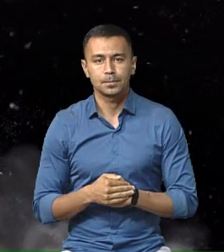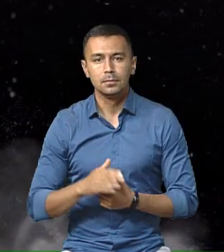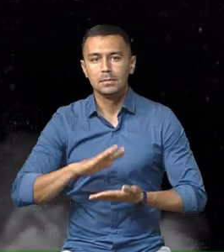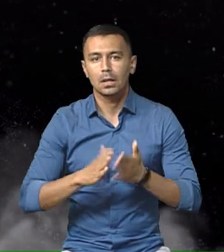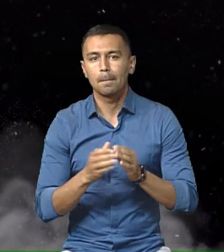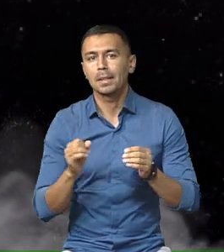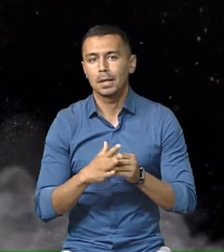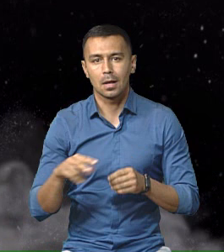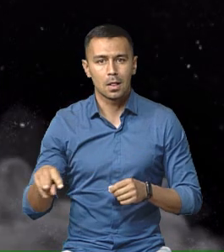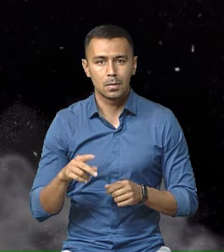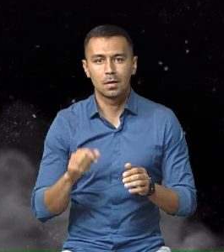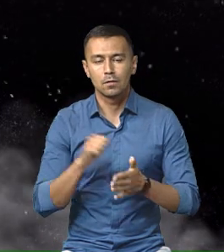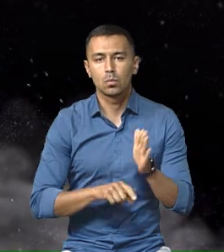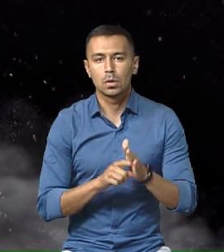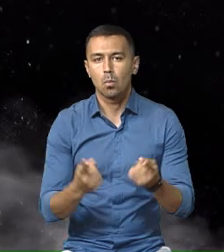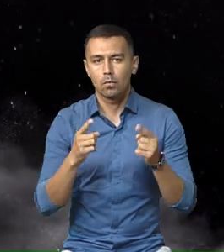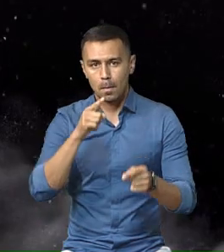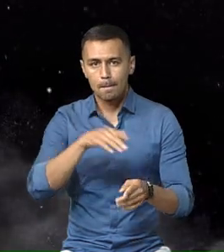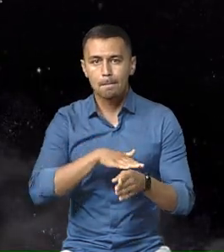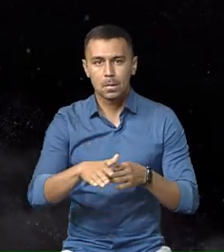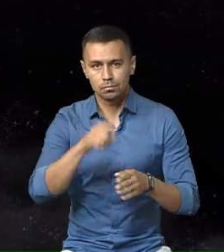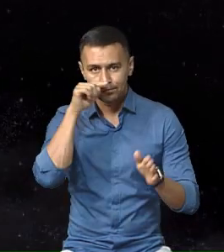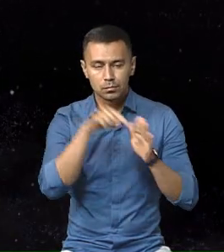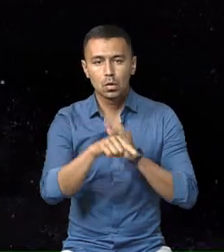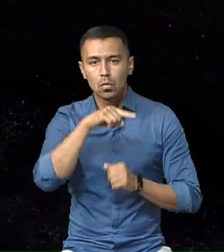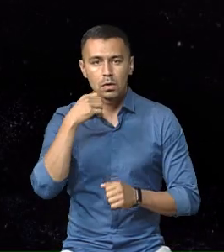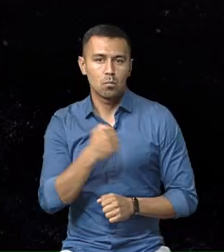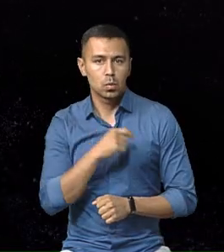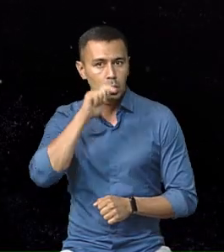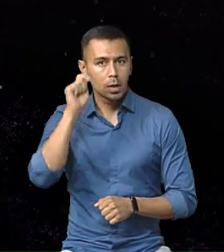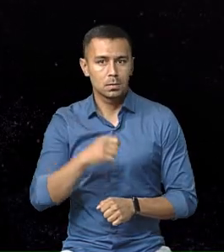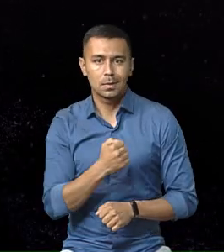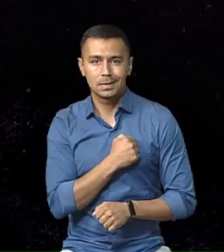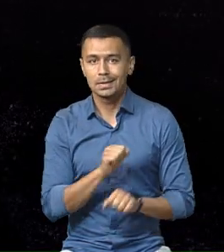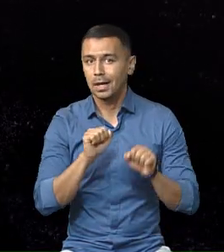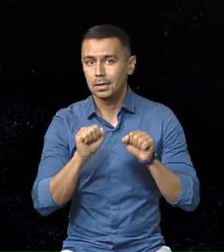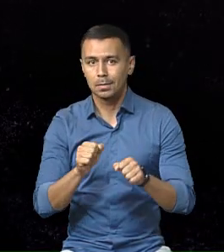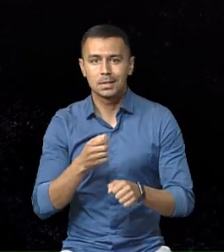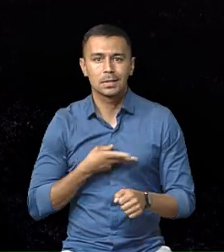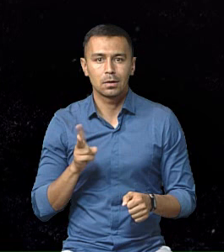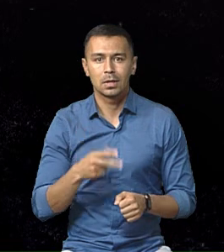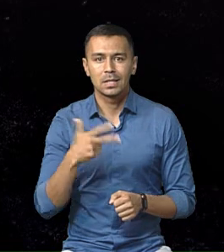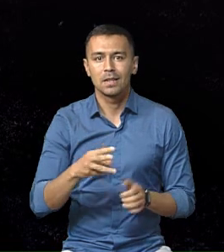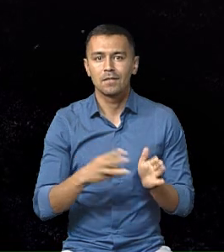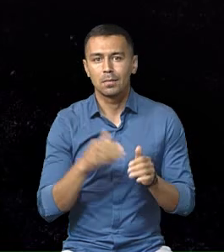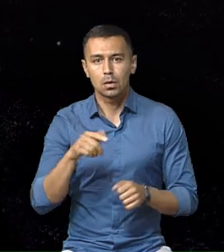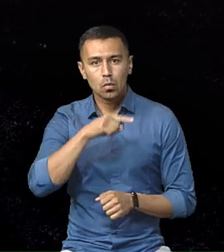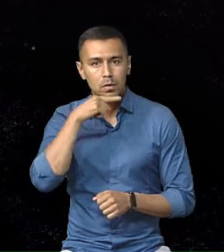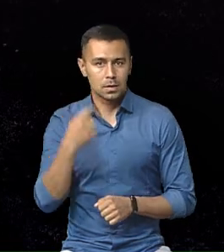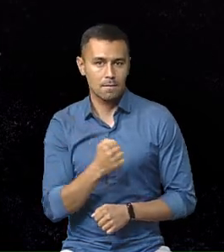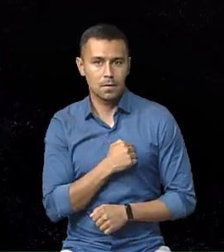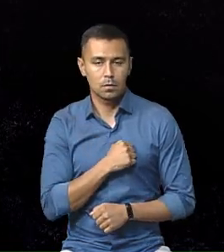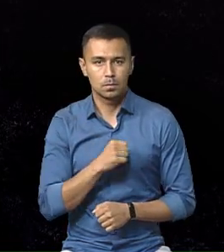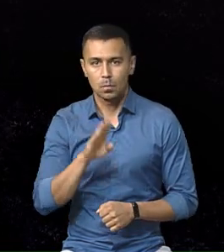Станом на 15 липня від початку повномасштабного вторгнення Росії у бою з українськими захисниками загинули 38 тисяч російських